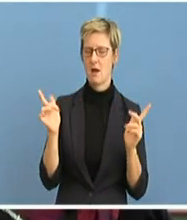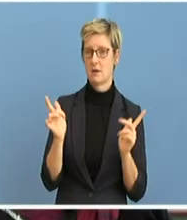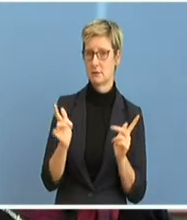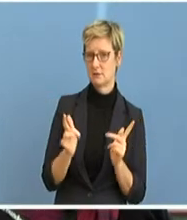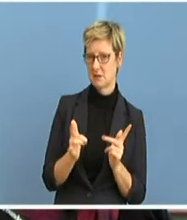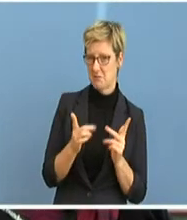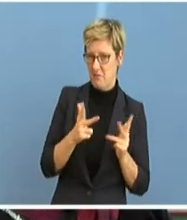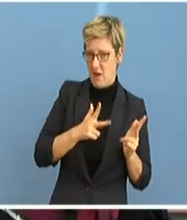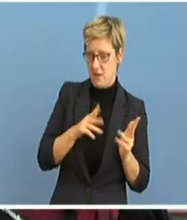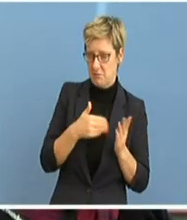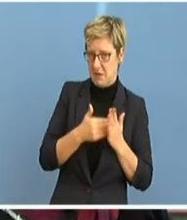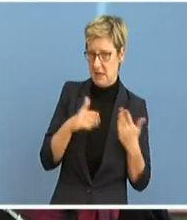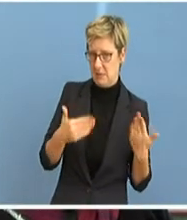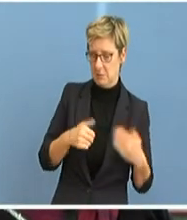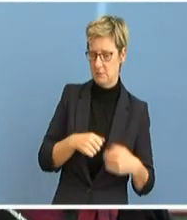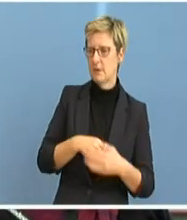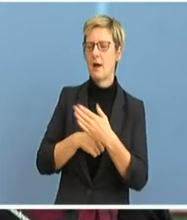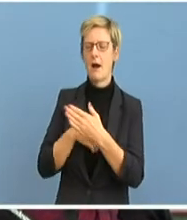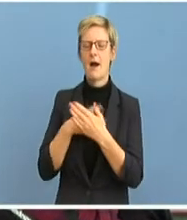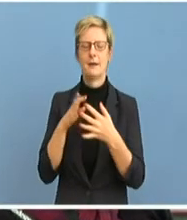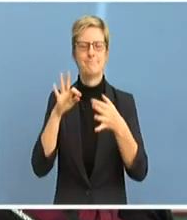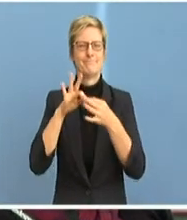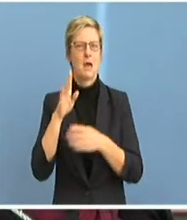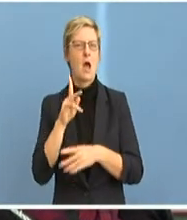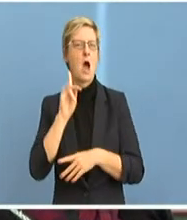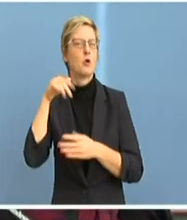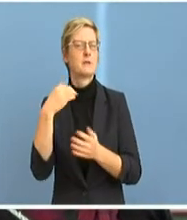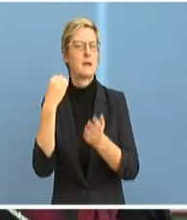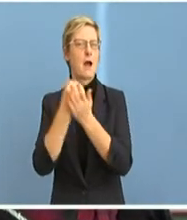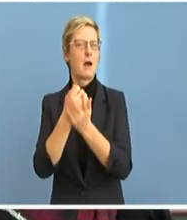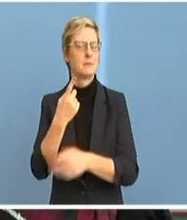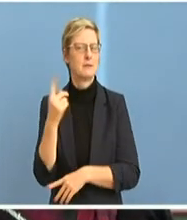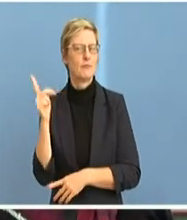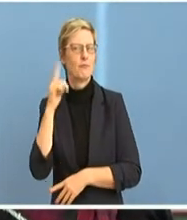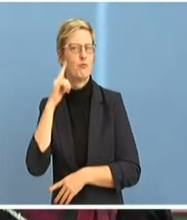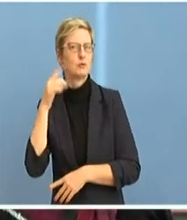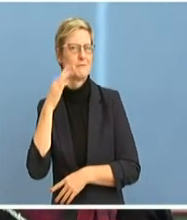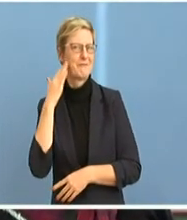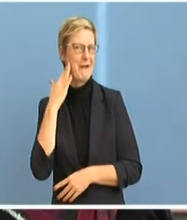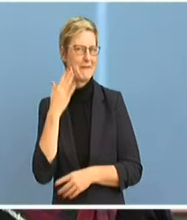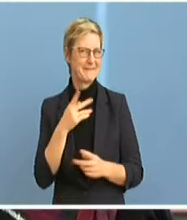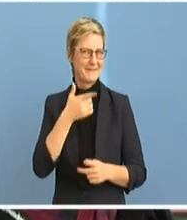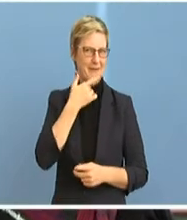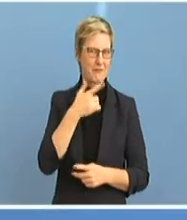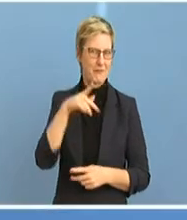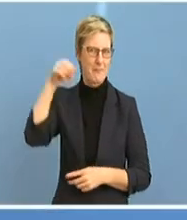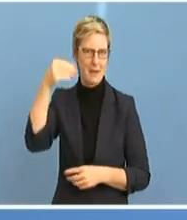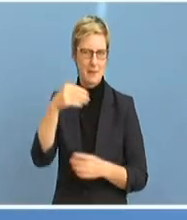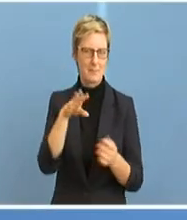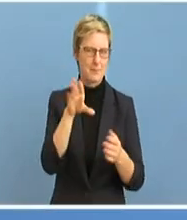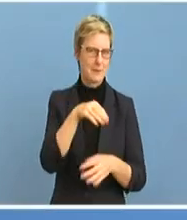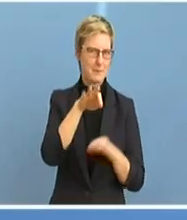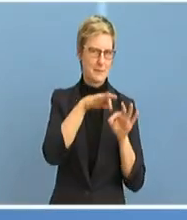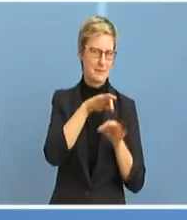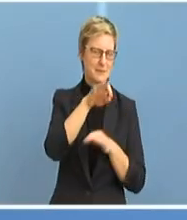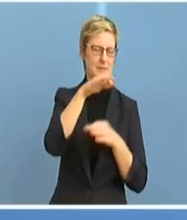weil das Auswärtige Amt, das die deutschen Dinge auch immer gut im Blick behält, wusste es und ich habe es auch nochmal bekommen, 14 Uhr.